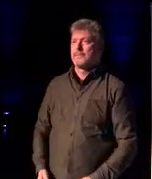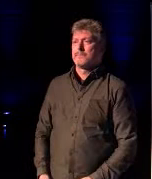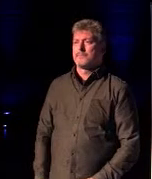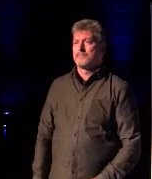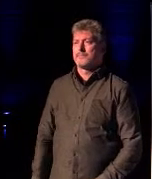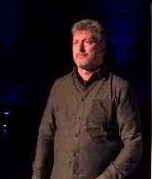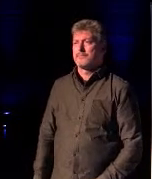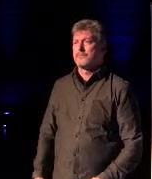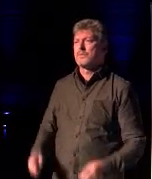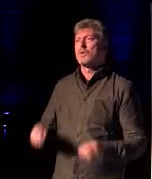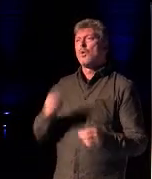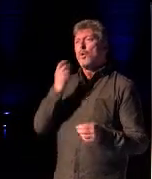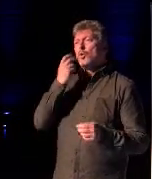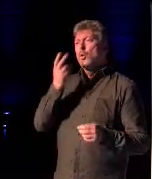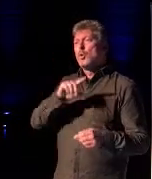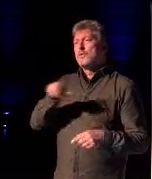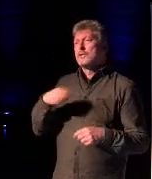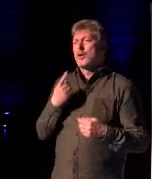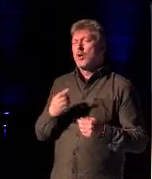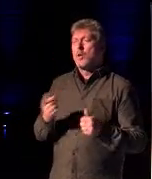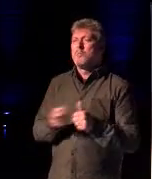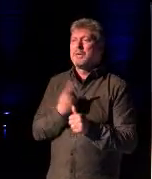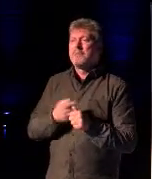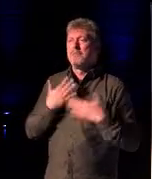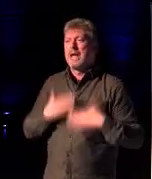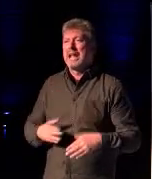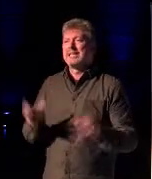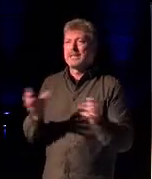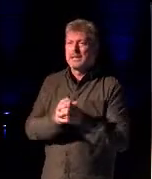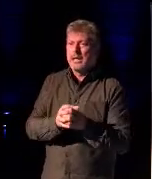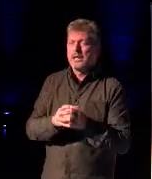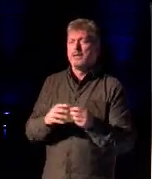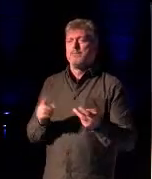Og når vi snakker om primærhelseteam og